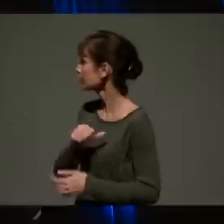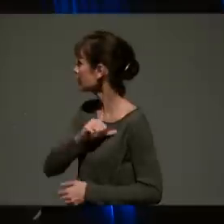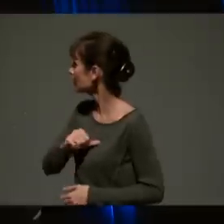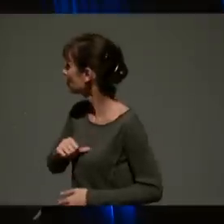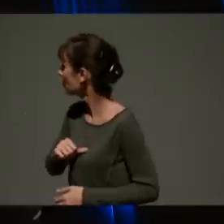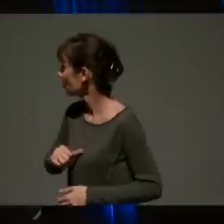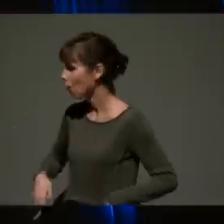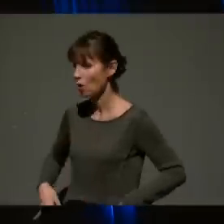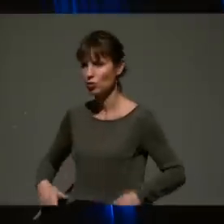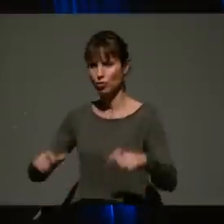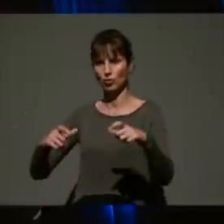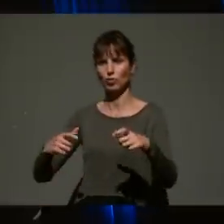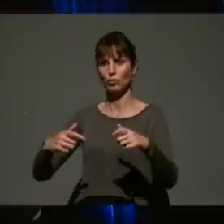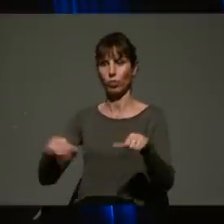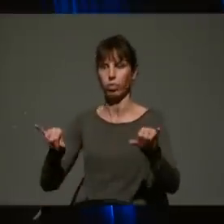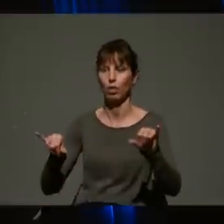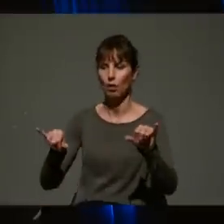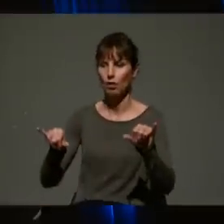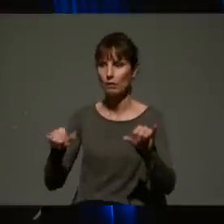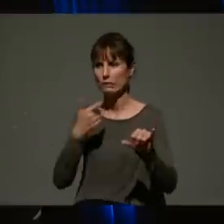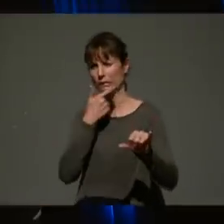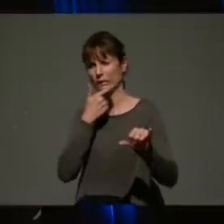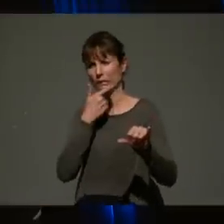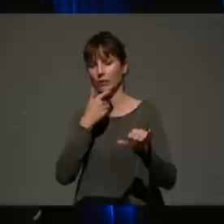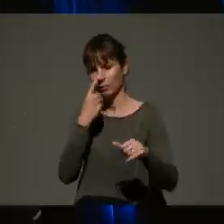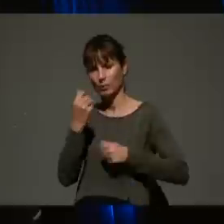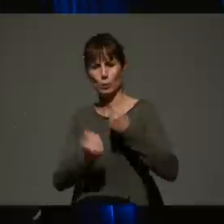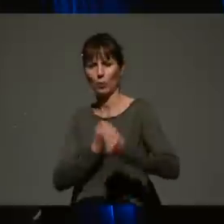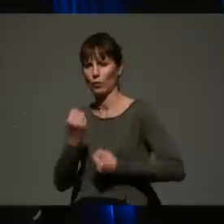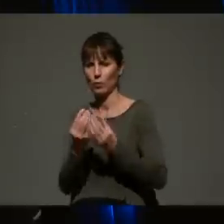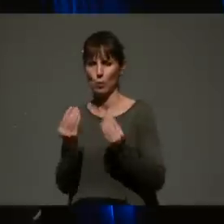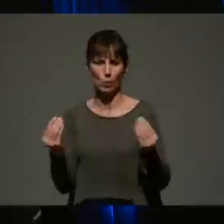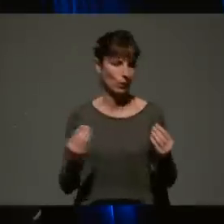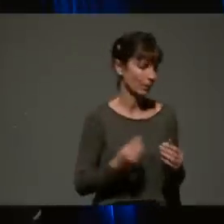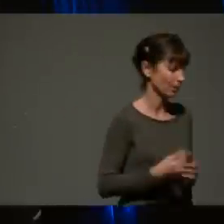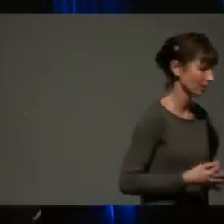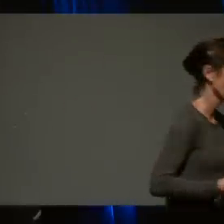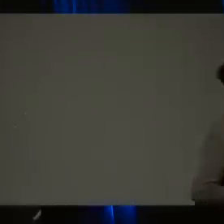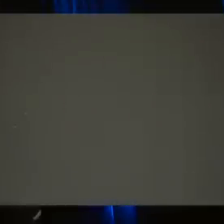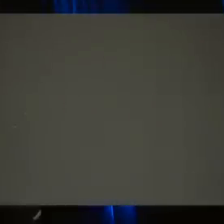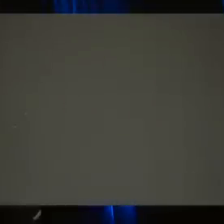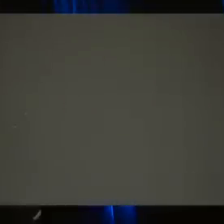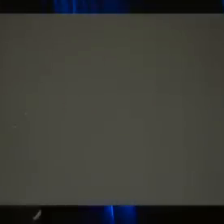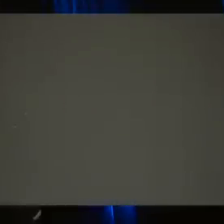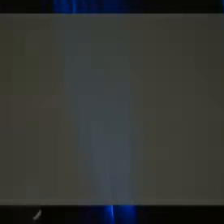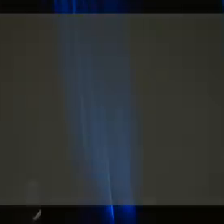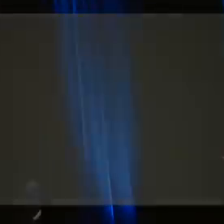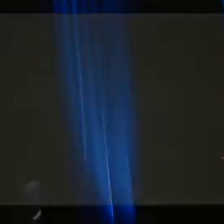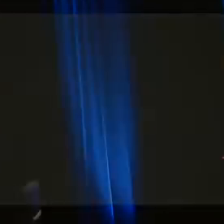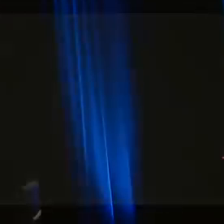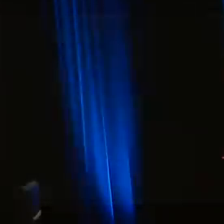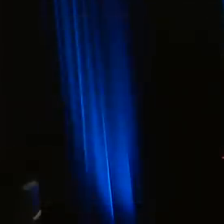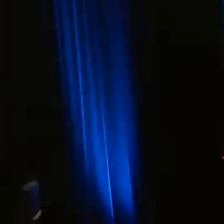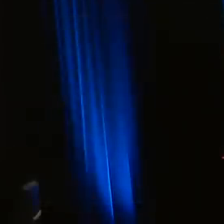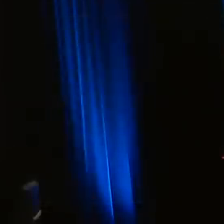on voit les hanches de ce petit garçon, on voit qu'il ne sourit pas et il souffre énormément. Ceci étant, ça fait beaucoup parler, l'éthique,